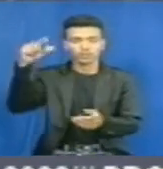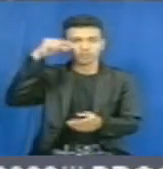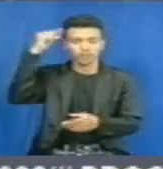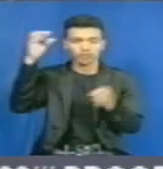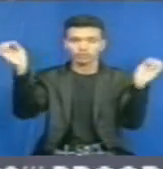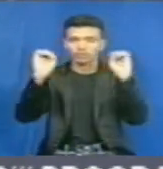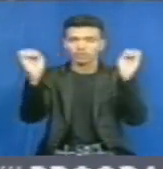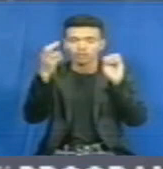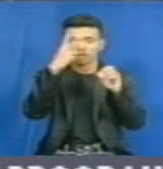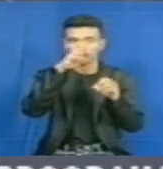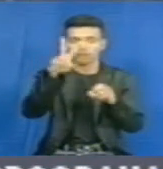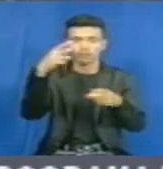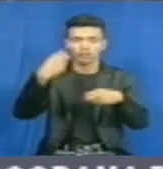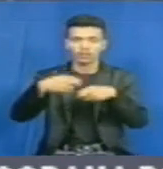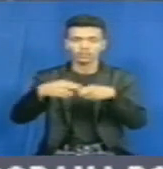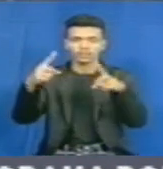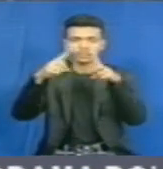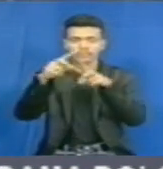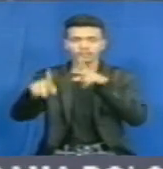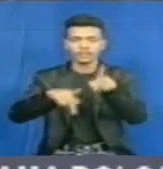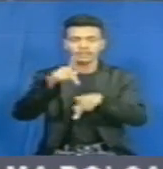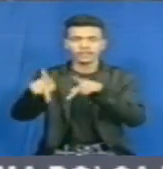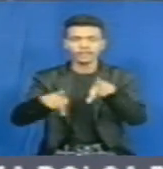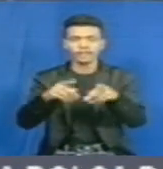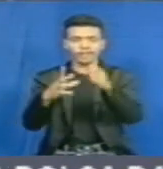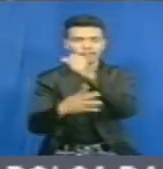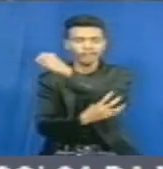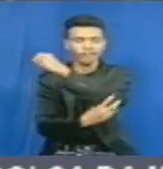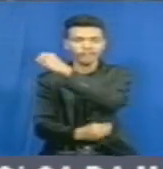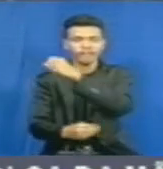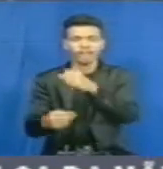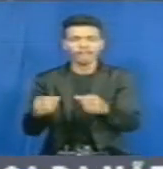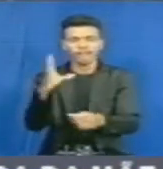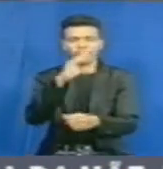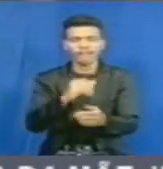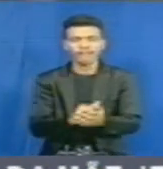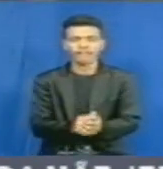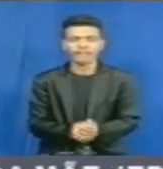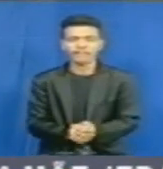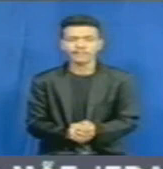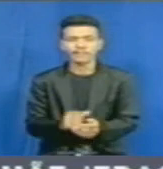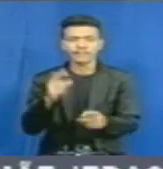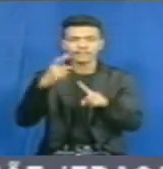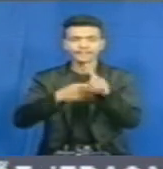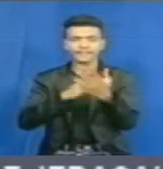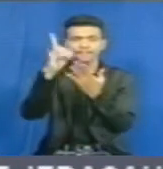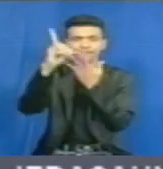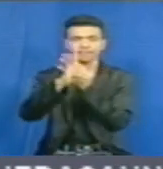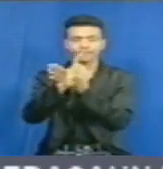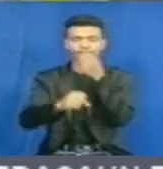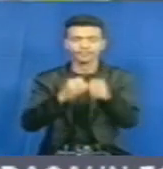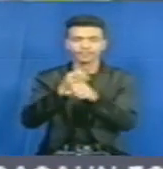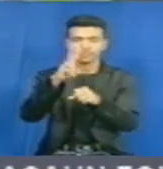mbahira ne mata impacto ne mai povo ki mai mos itene ema ser ne be ma kwit lai. Iha fulan dezembro tinan rihun